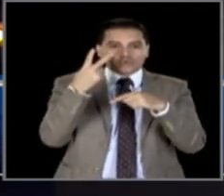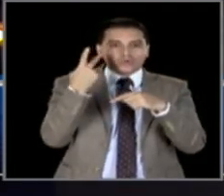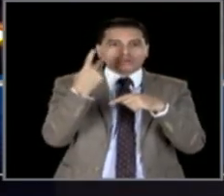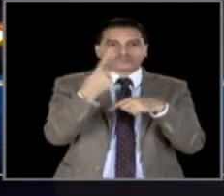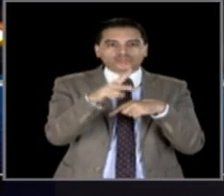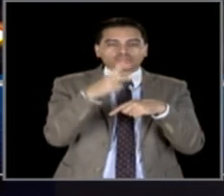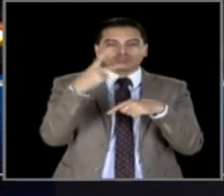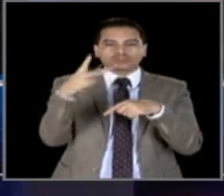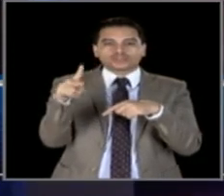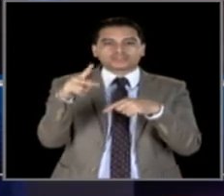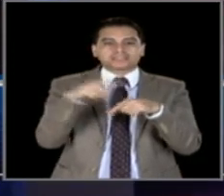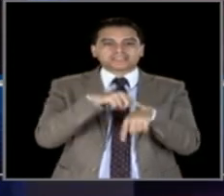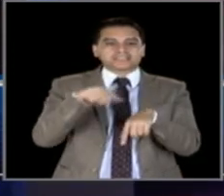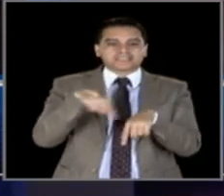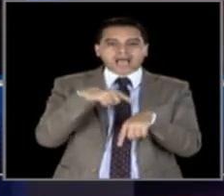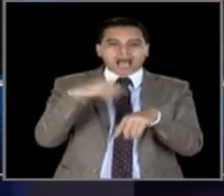22 ساعة.